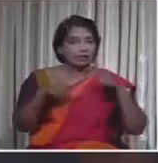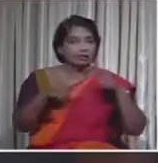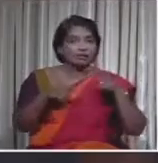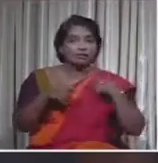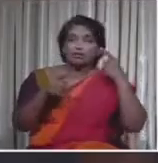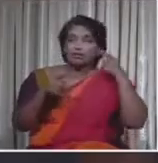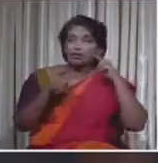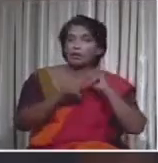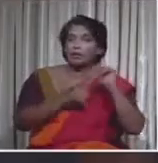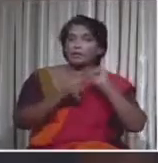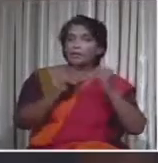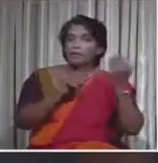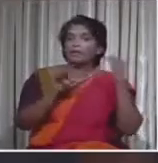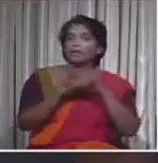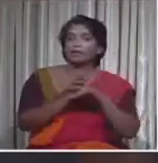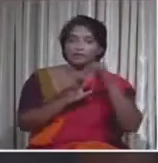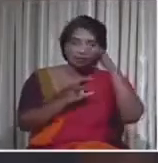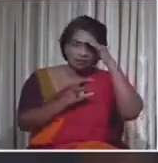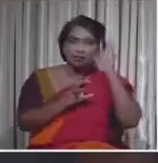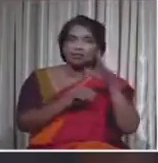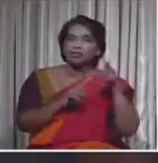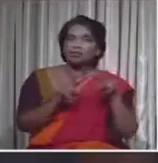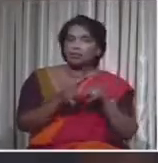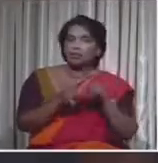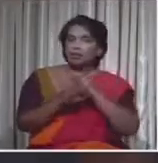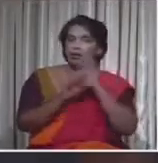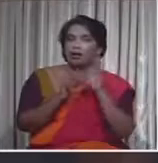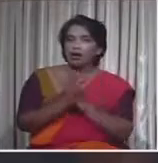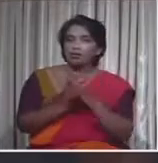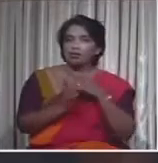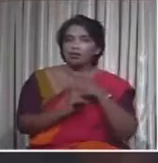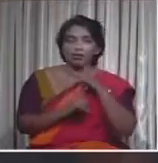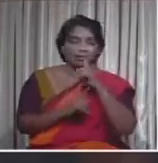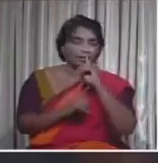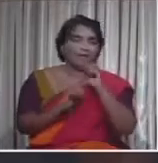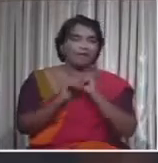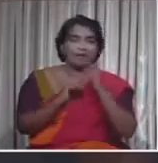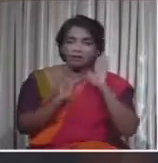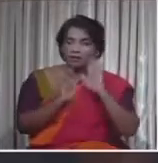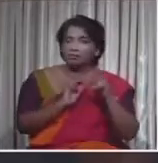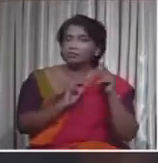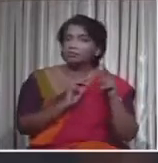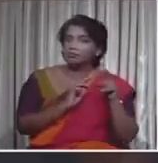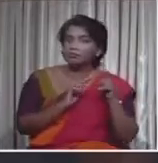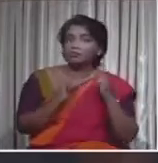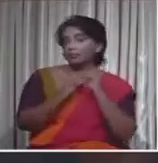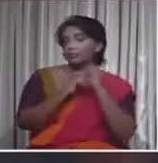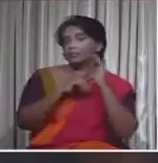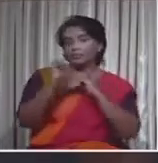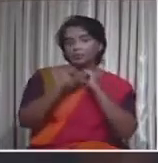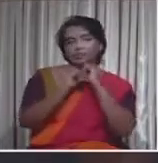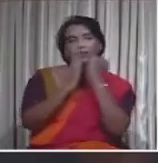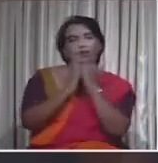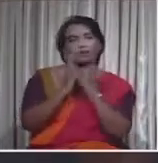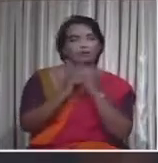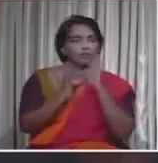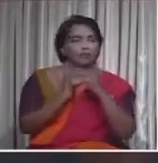ඔස්සේ පාර්ලිමේන්තුවට ආපු නායකයෙක්. ඒ නිසා මේවා අපි අලුතෙන් කියලා දෙන්න අවශ්‍ය නැහැ. හැබැයි මේවට වැඩපිළිවෙලක් තියෙන්න ඕනේ. ඒ